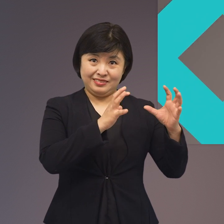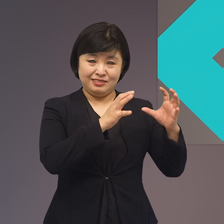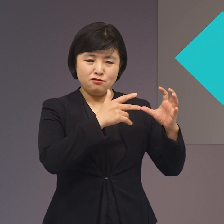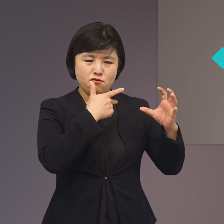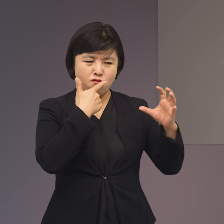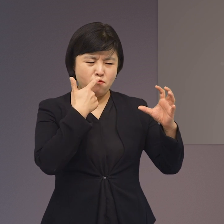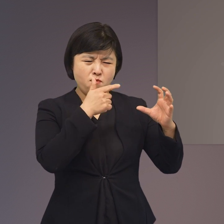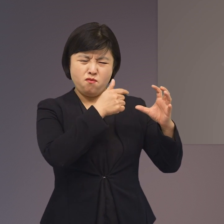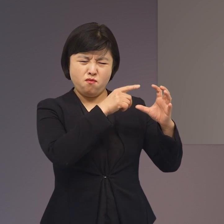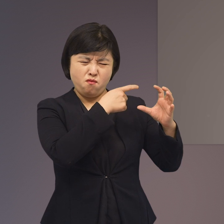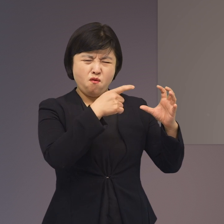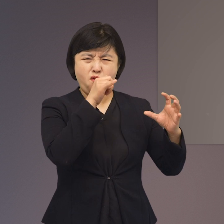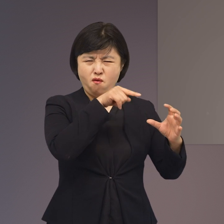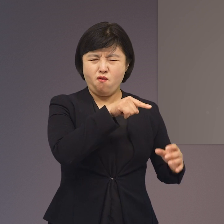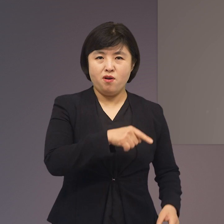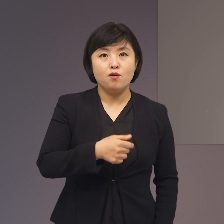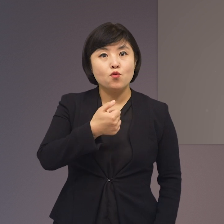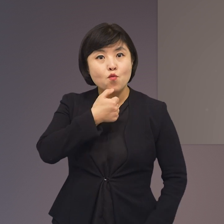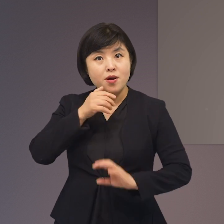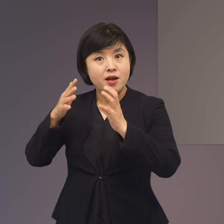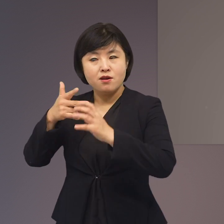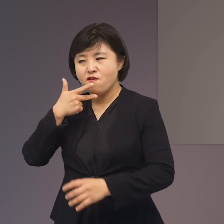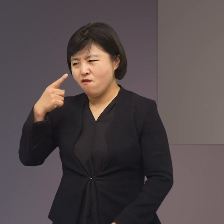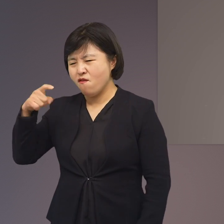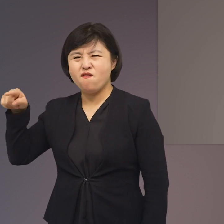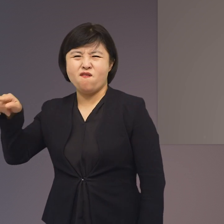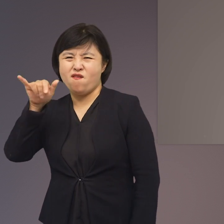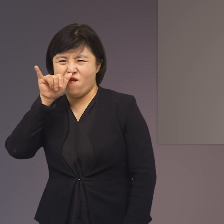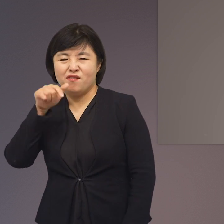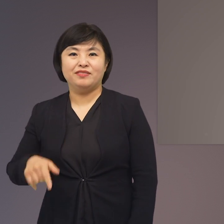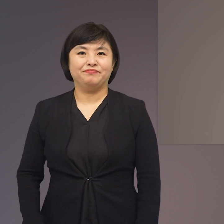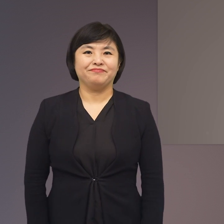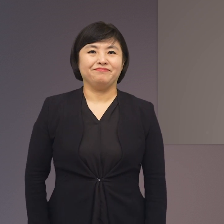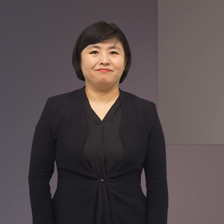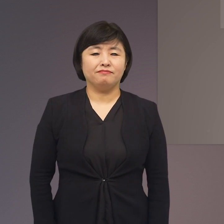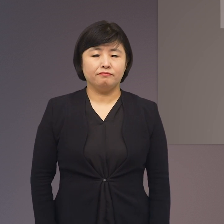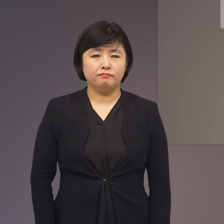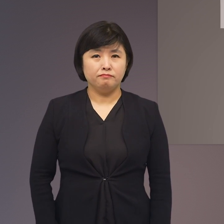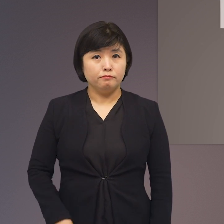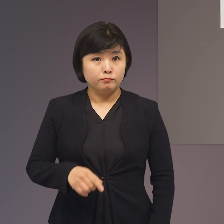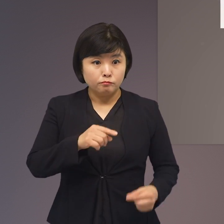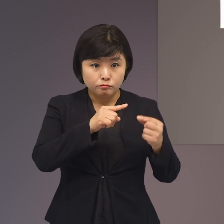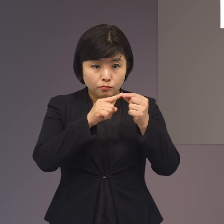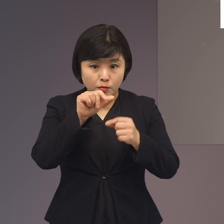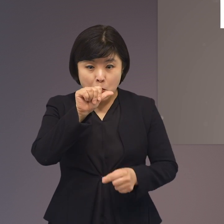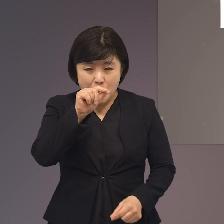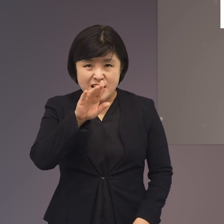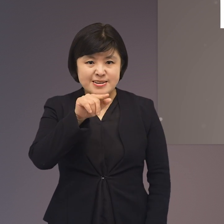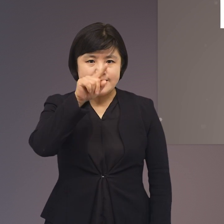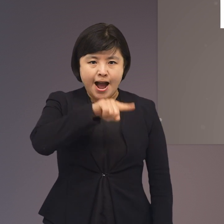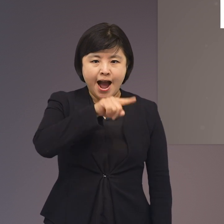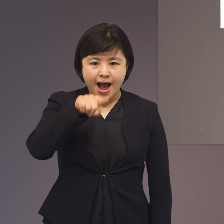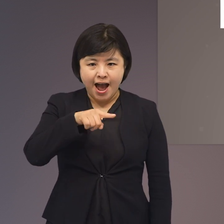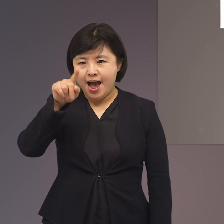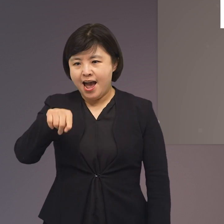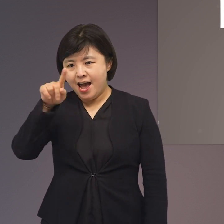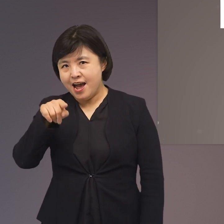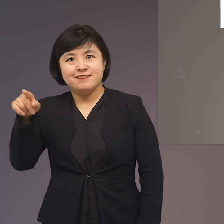그리스에는 그리스 알파벳이 있고 로마에는 로마 알파벳이 있어요. 고대에는 모두